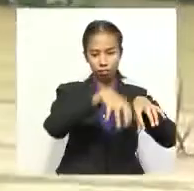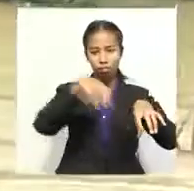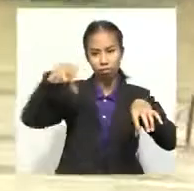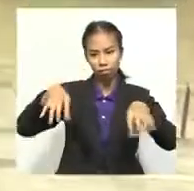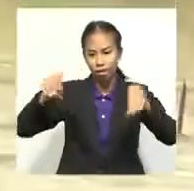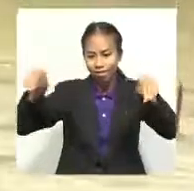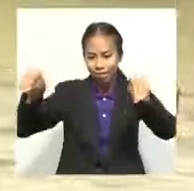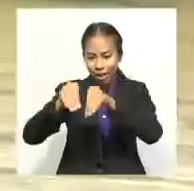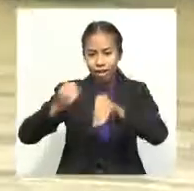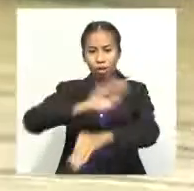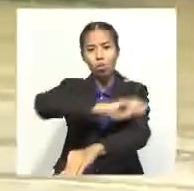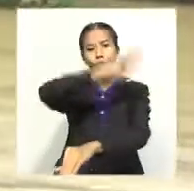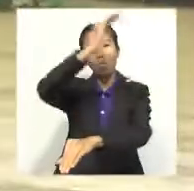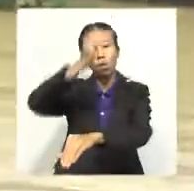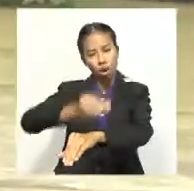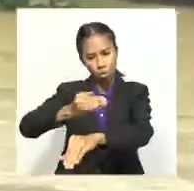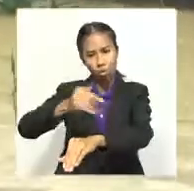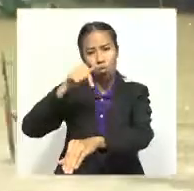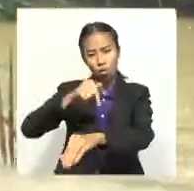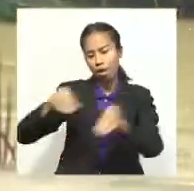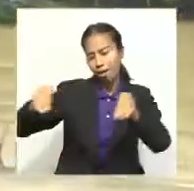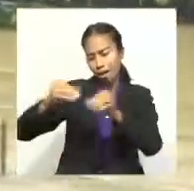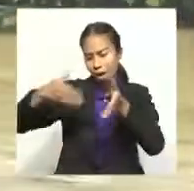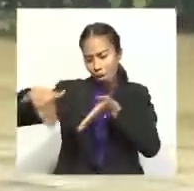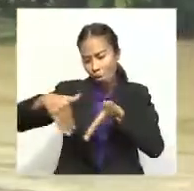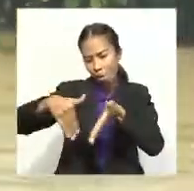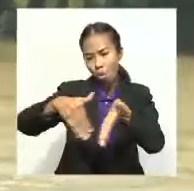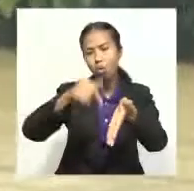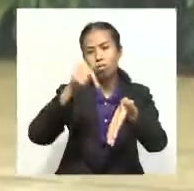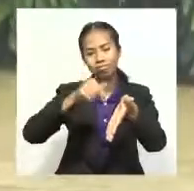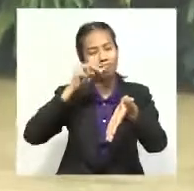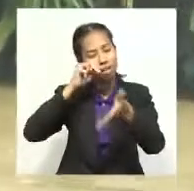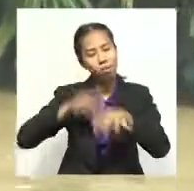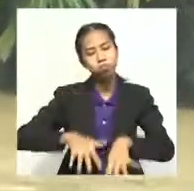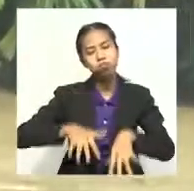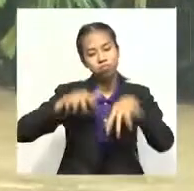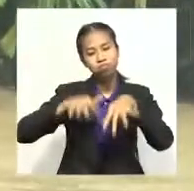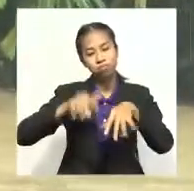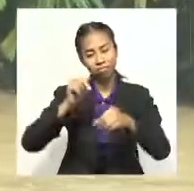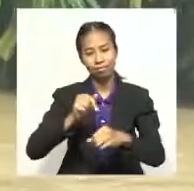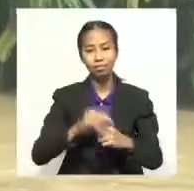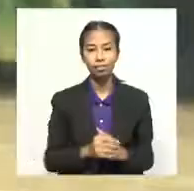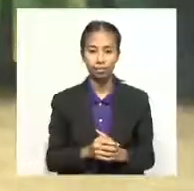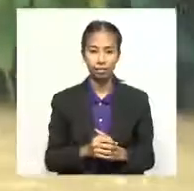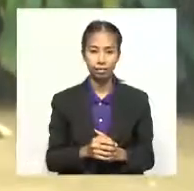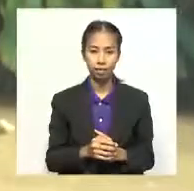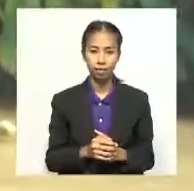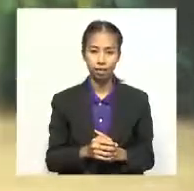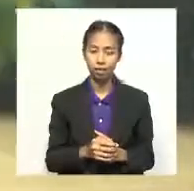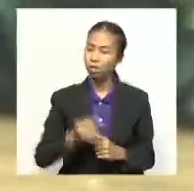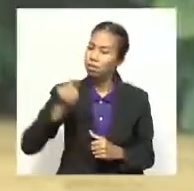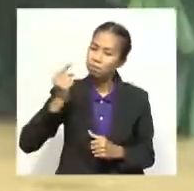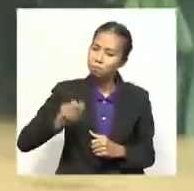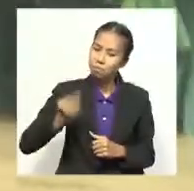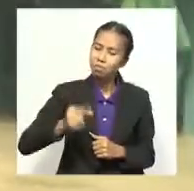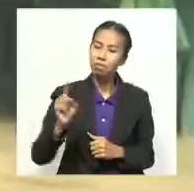ติดกับภูเขาแล้วก็คลองสายหลักที่รับน้ำจากแม่น้ำกระบุรีที่เชื่อมต่อกับทะเลอันดามันค่ะซึ่งทุกครั้งเล